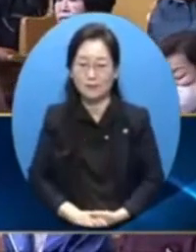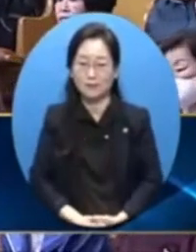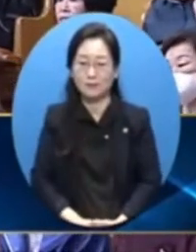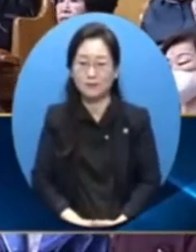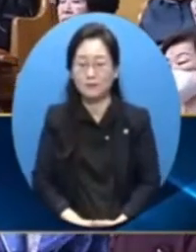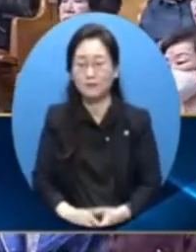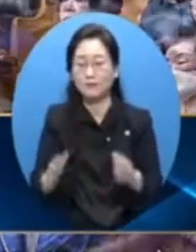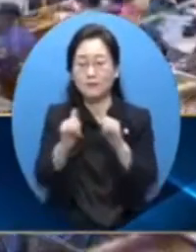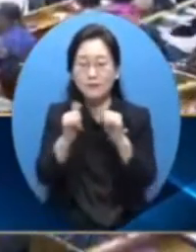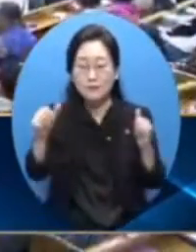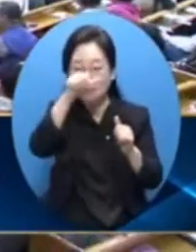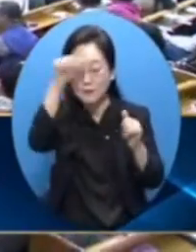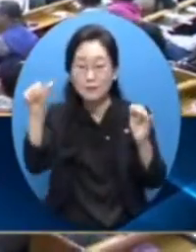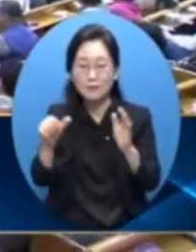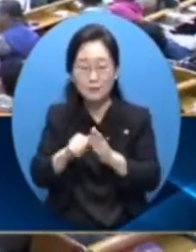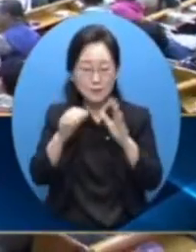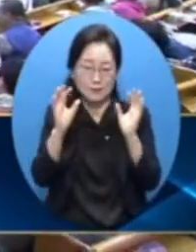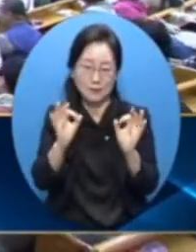사람의 일생은